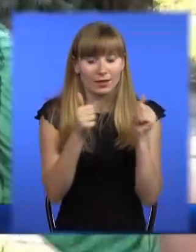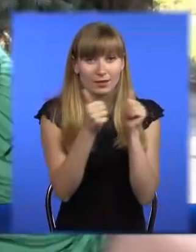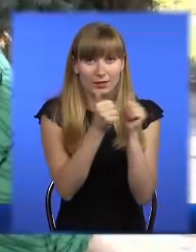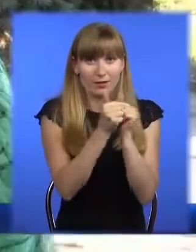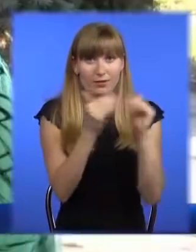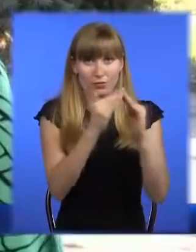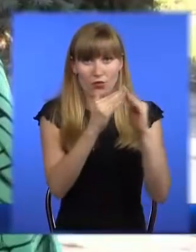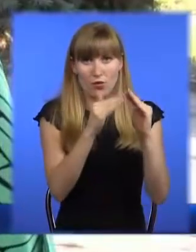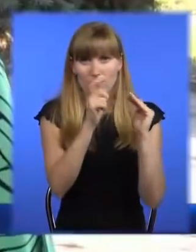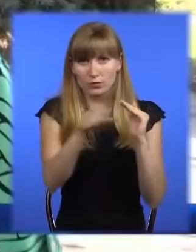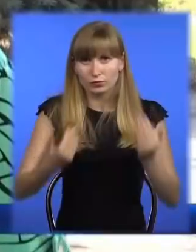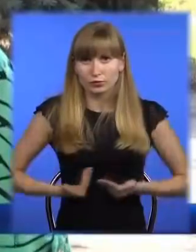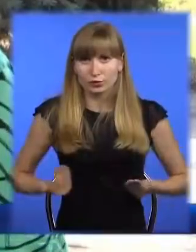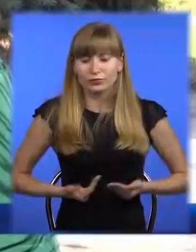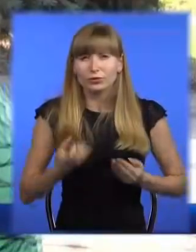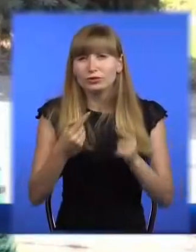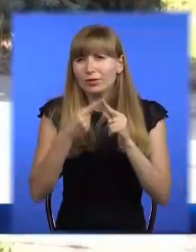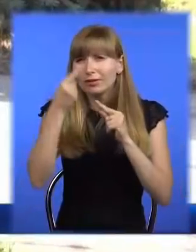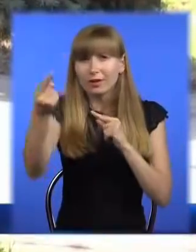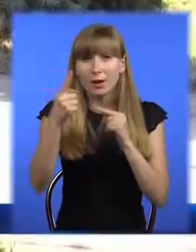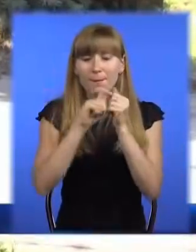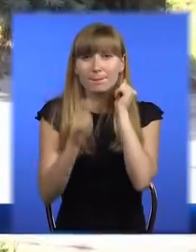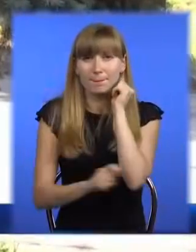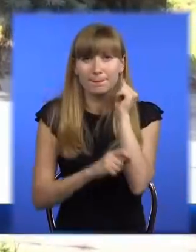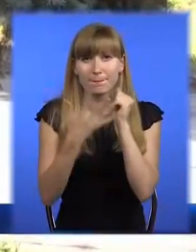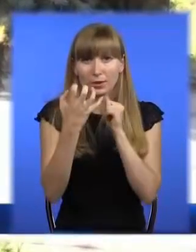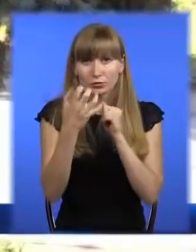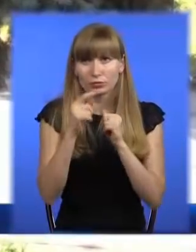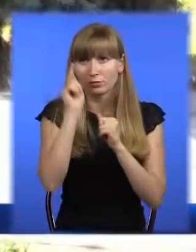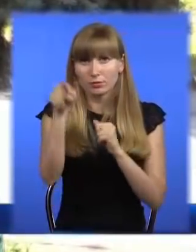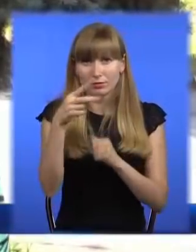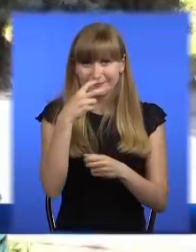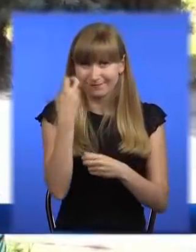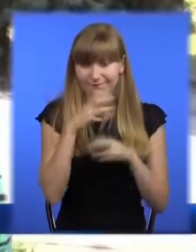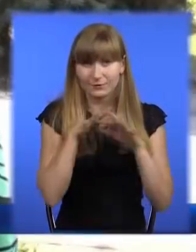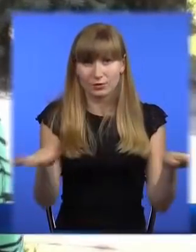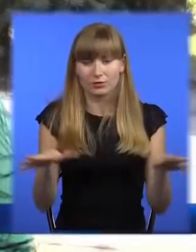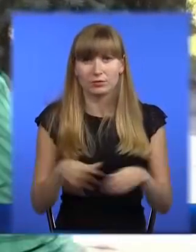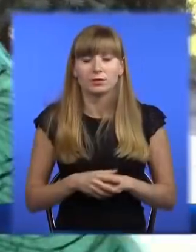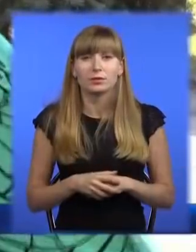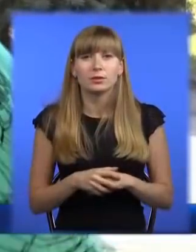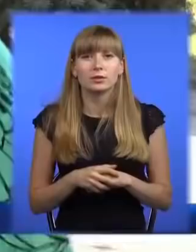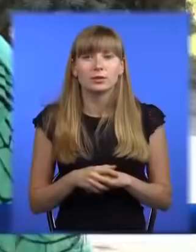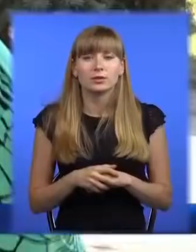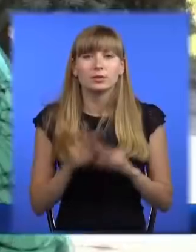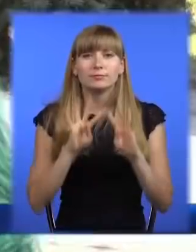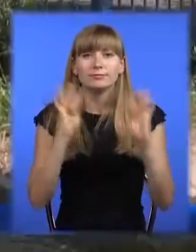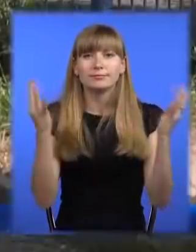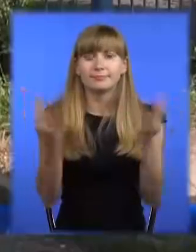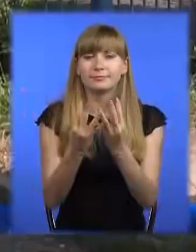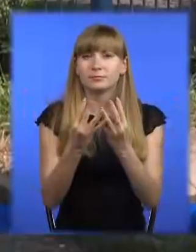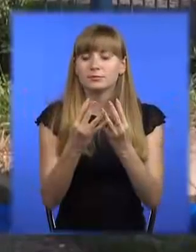наші тут будинки, то це одне діло. А навіть аж за 500 метрів туди, тут